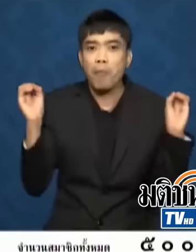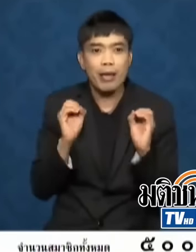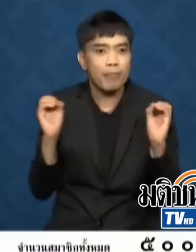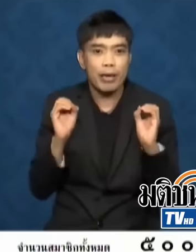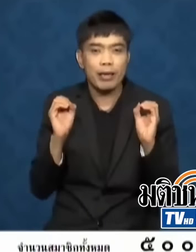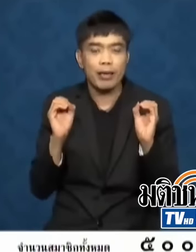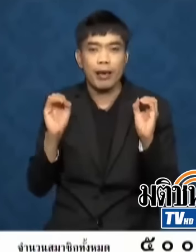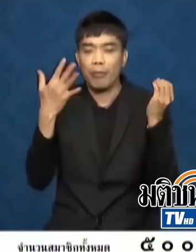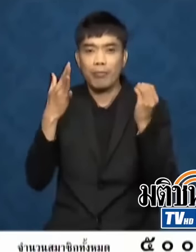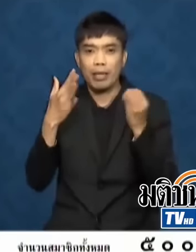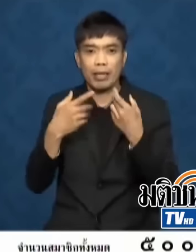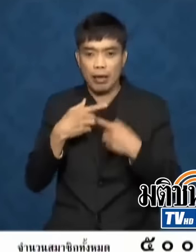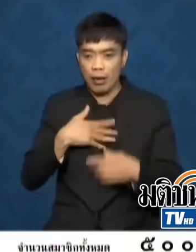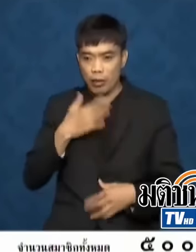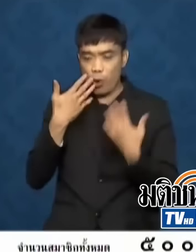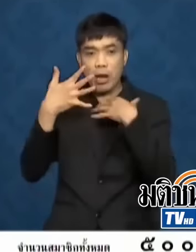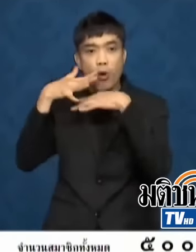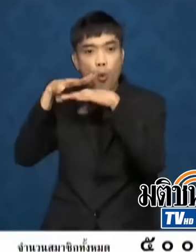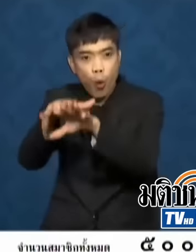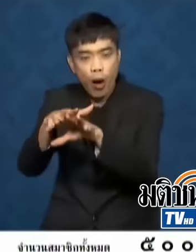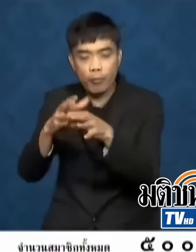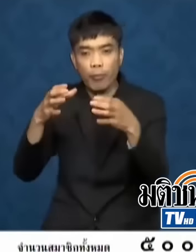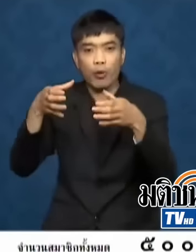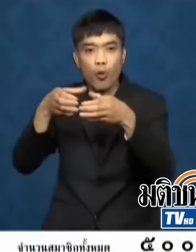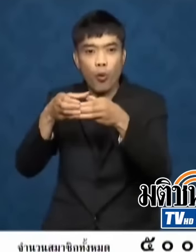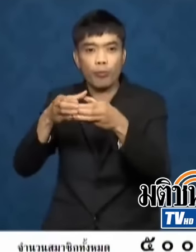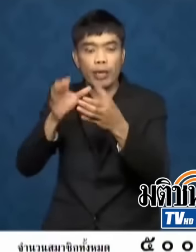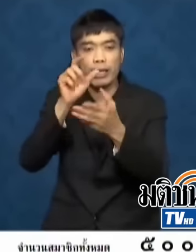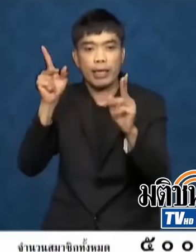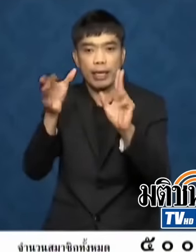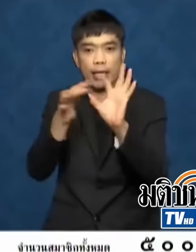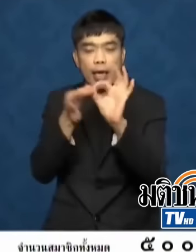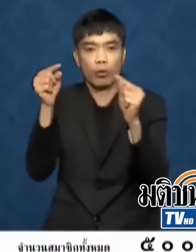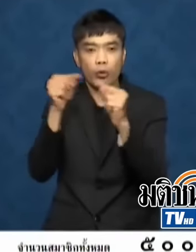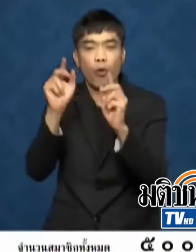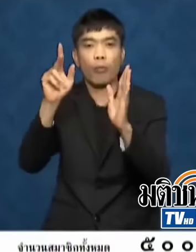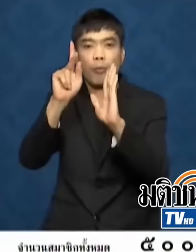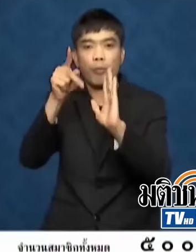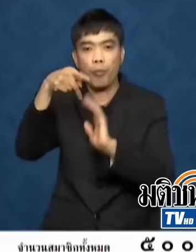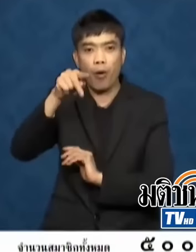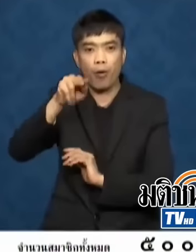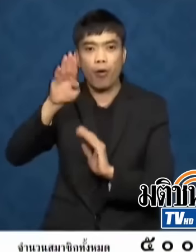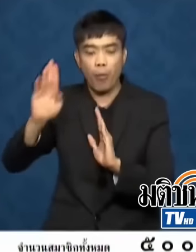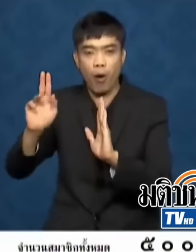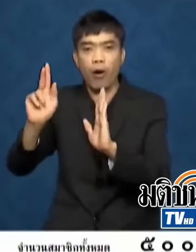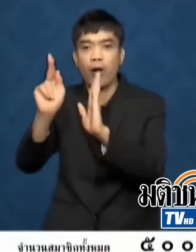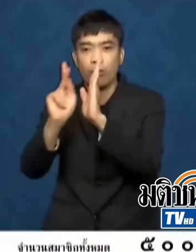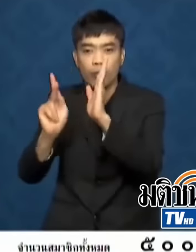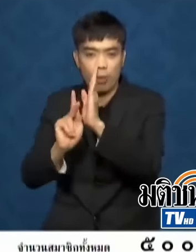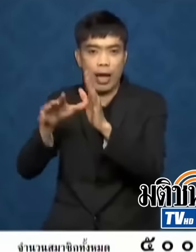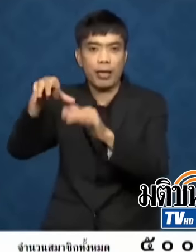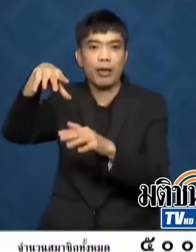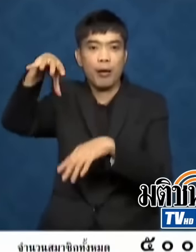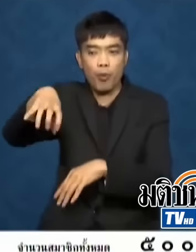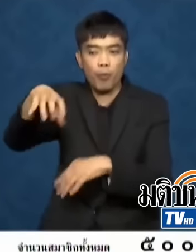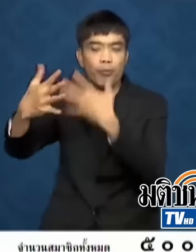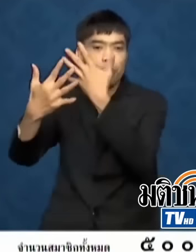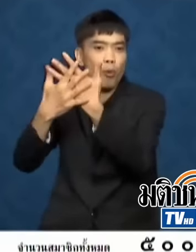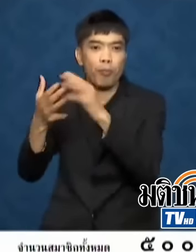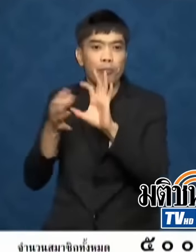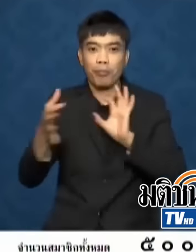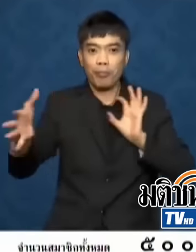ได้ที่พรรคอนาคตใหม่หรือพรรคก้าวไกลจะมีส่วนในการยกร่างพรบราชทัณฑ์แต่ประการใดนั่นเป็นประการ